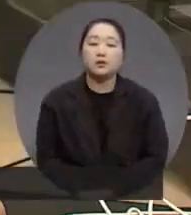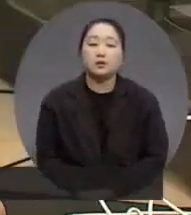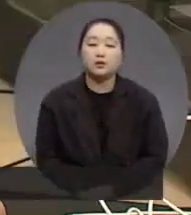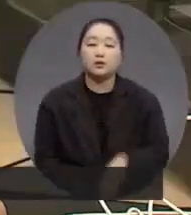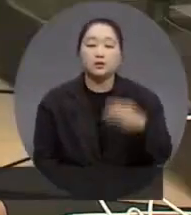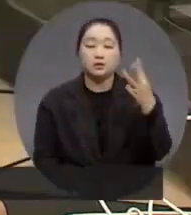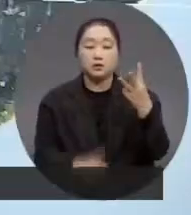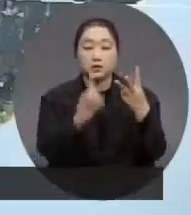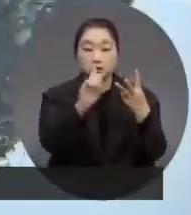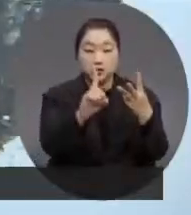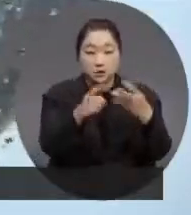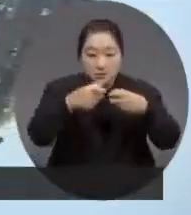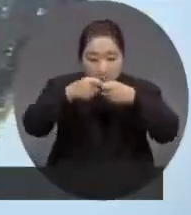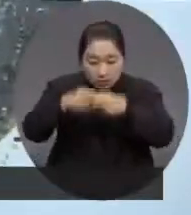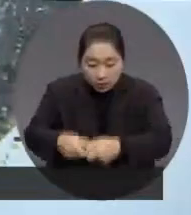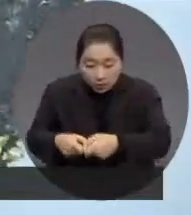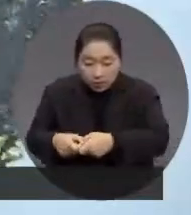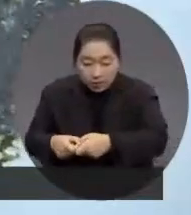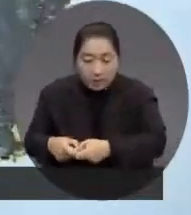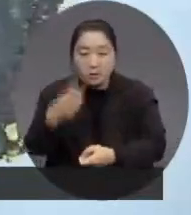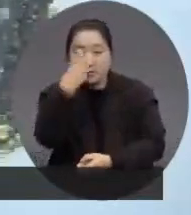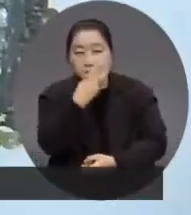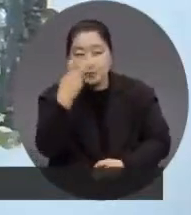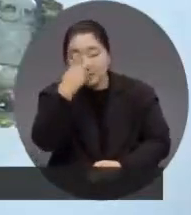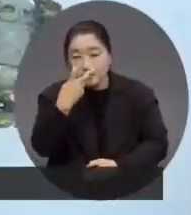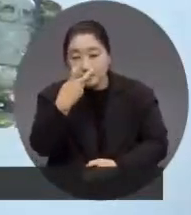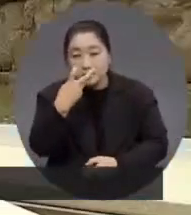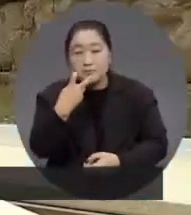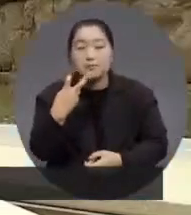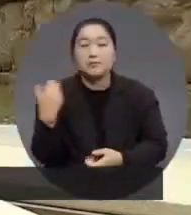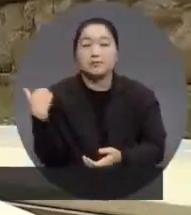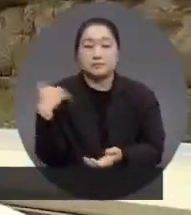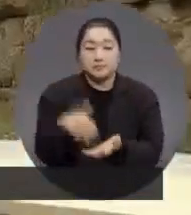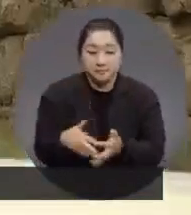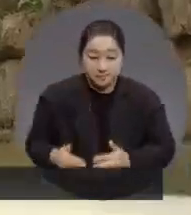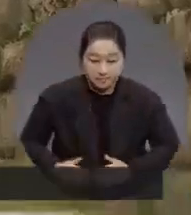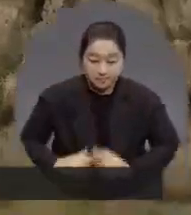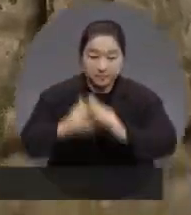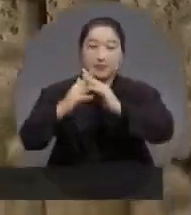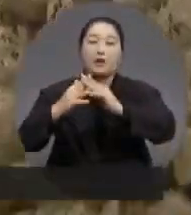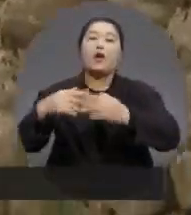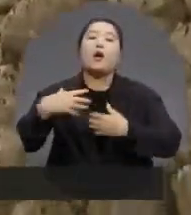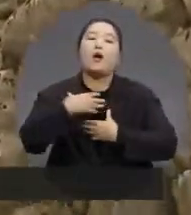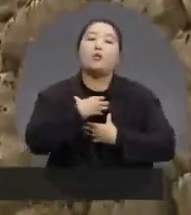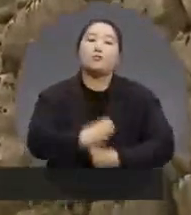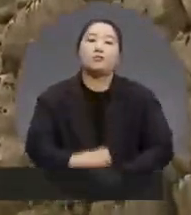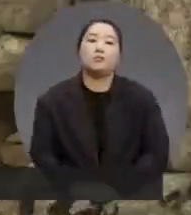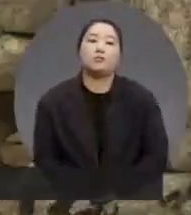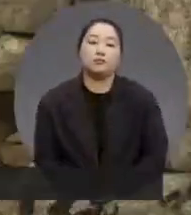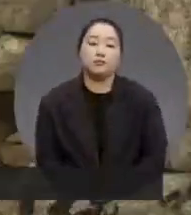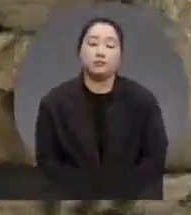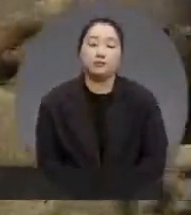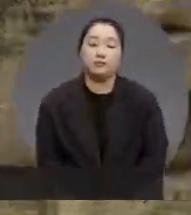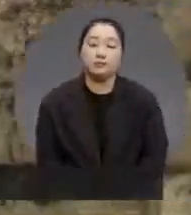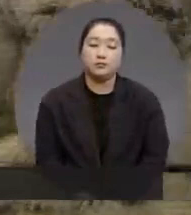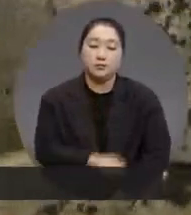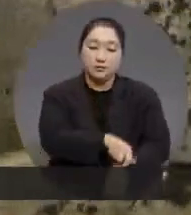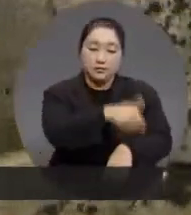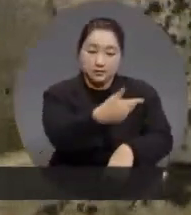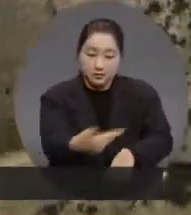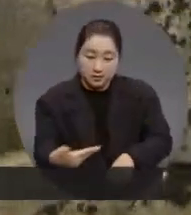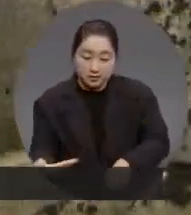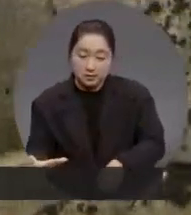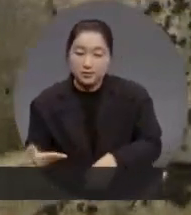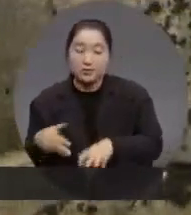정밀 실측과 컴퓨터 시뮬레이션 등을 통해 다시 쌓은 석축은 안정감을 되찾았습니다. 세월의 흔적도